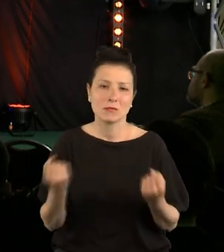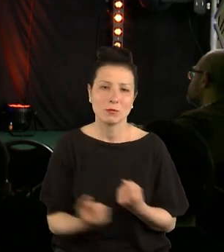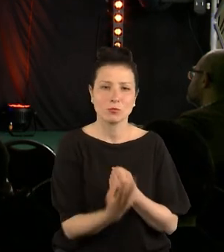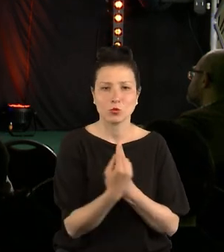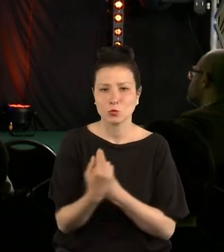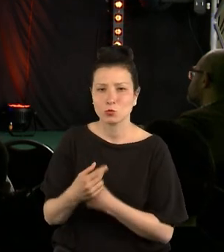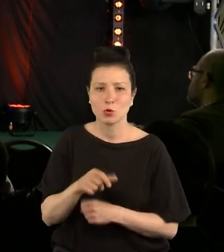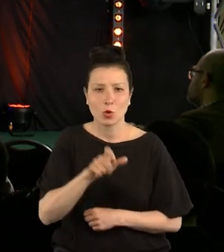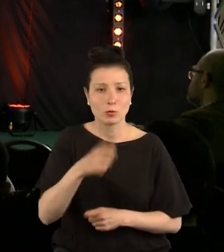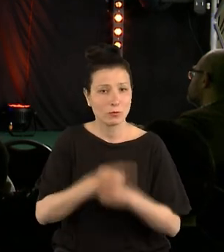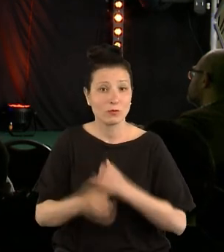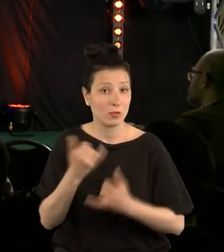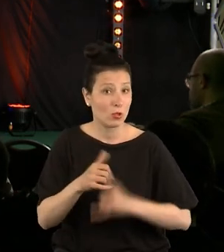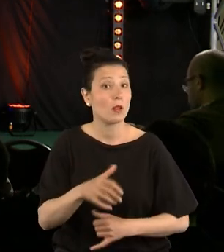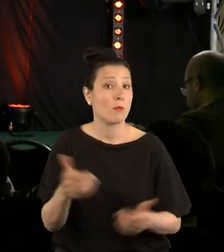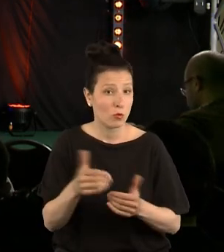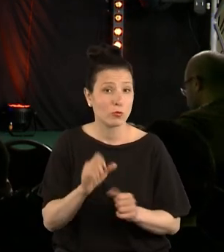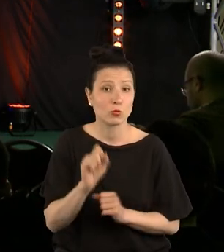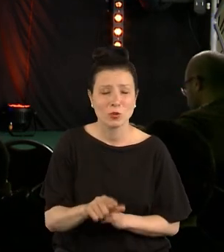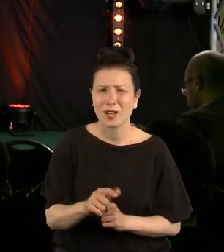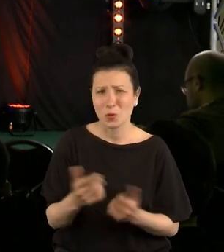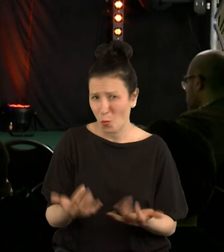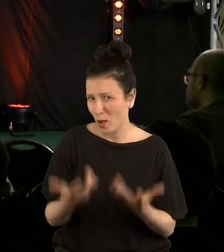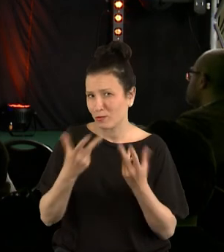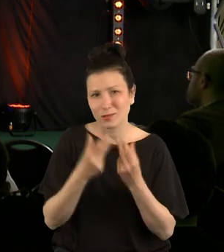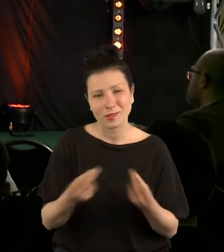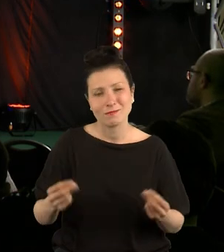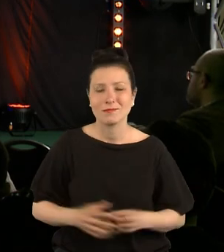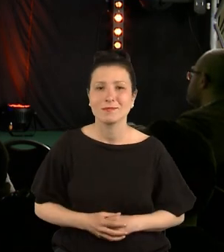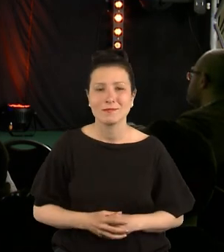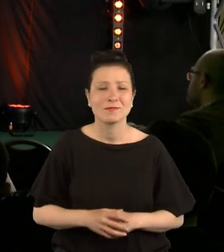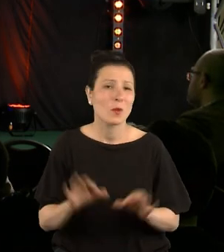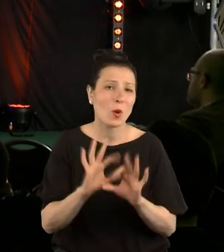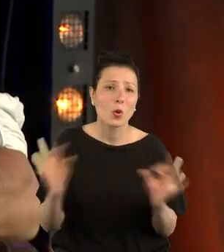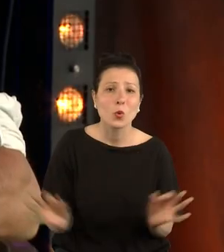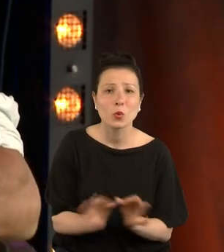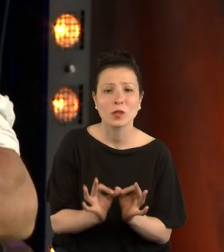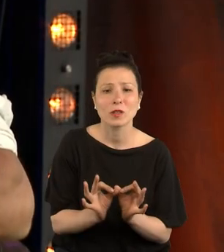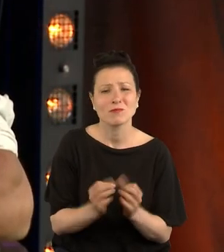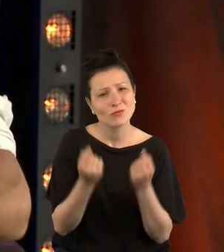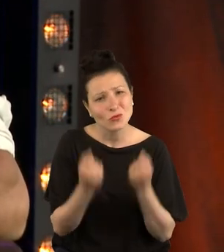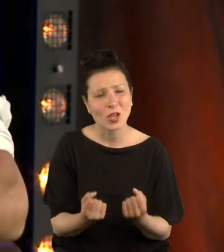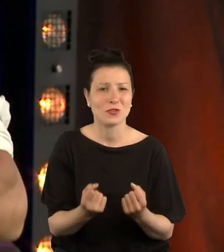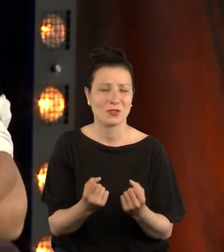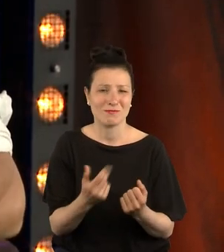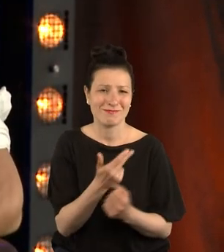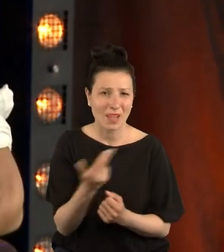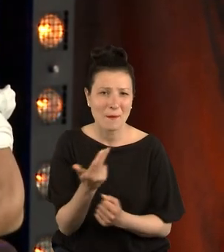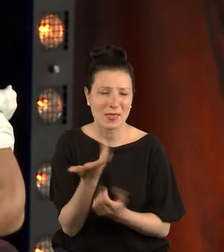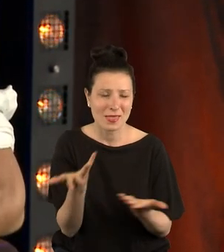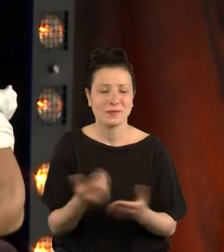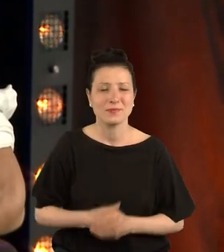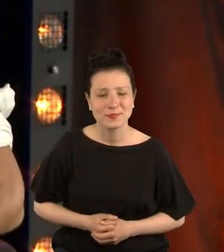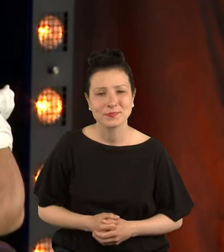niepełnosprawnością, jak tylko mamy takie możliwości, ale to też nie jest łatwe, tak? Bo generalnie jest ciężko w tym temacie. Tak.